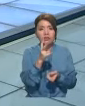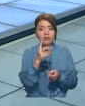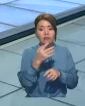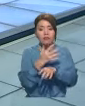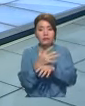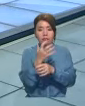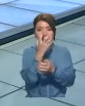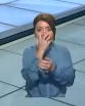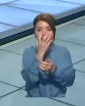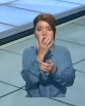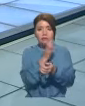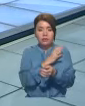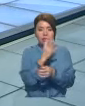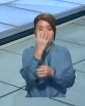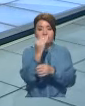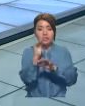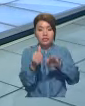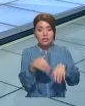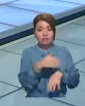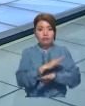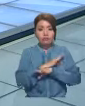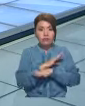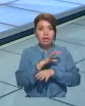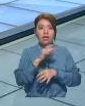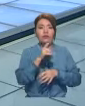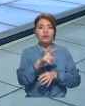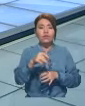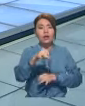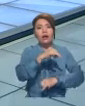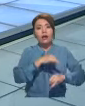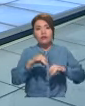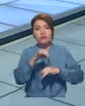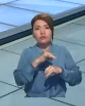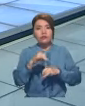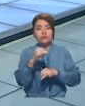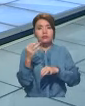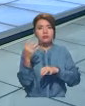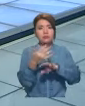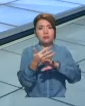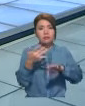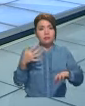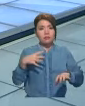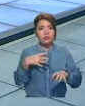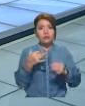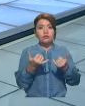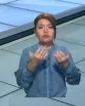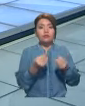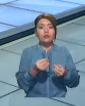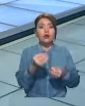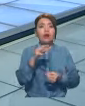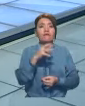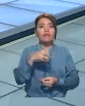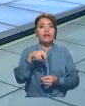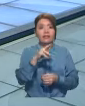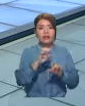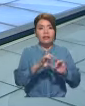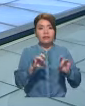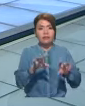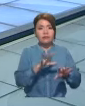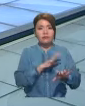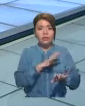реанимации спустя 4 дня. Эту историю общественность обсуждает вот уже несколько дней, а сегодня о ней высказались в МВД. Не исключено,